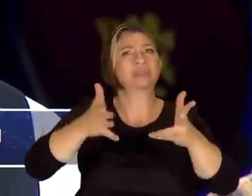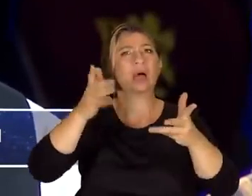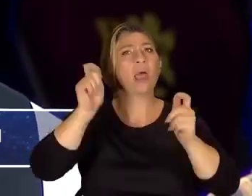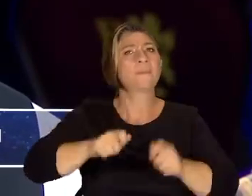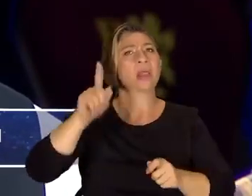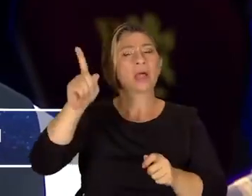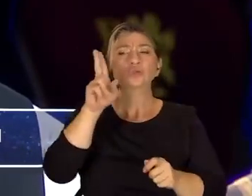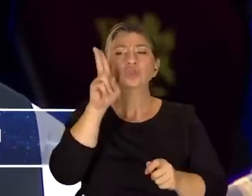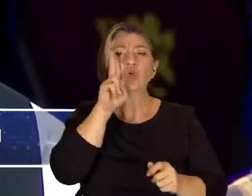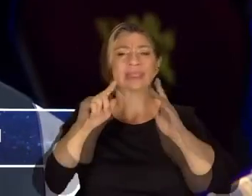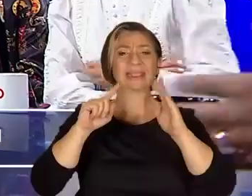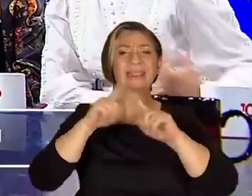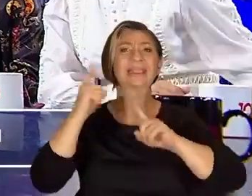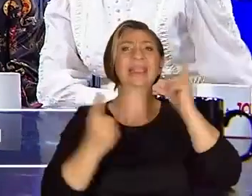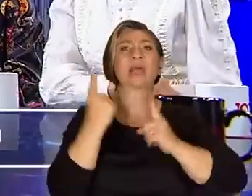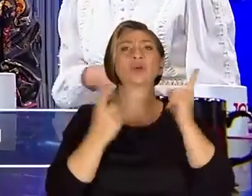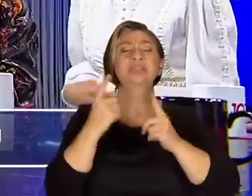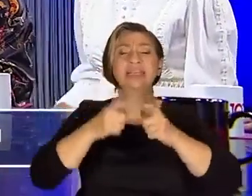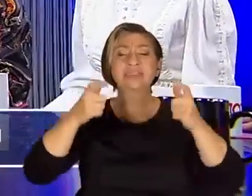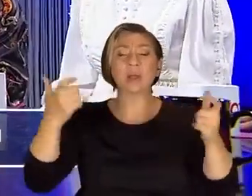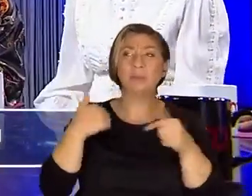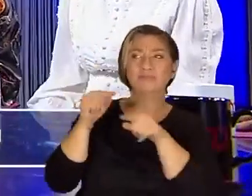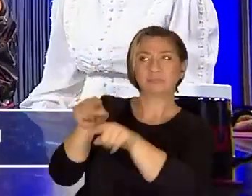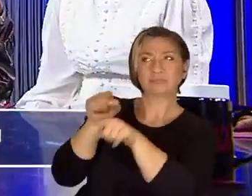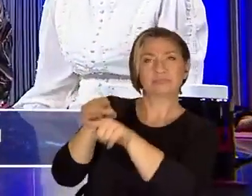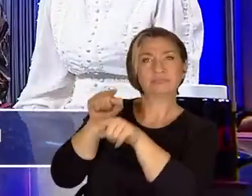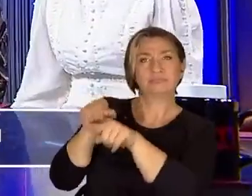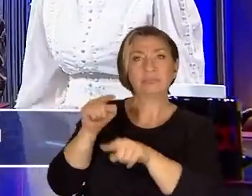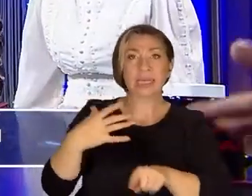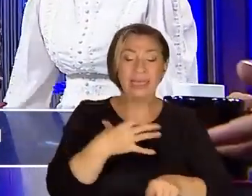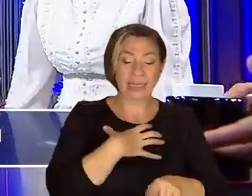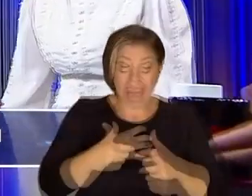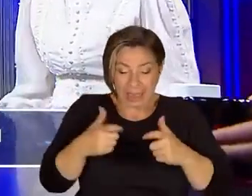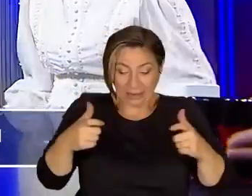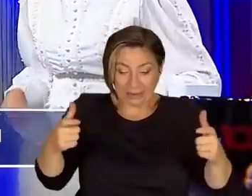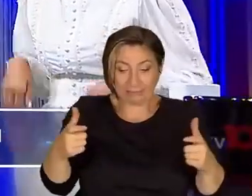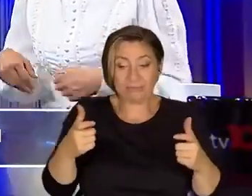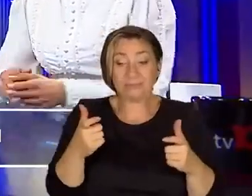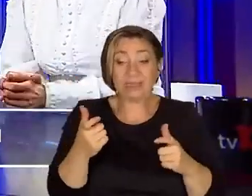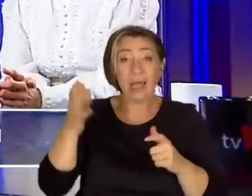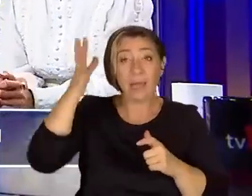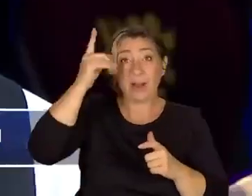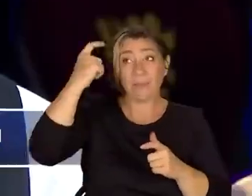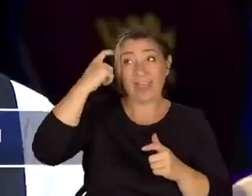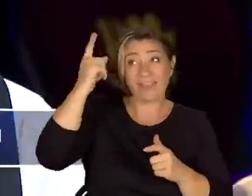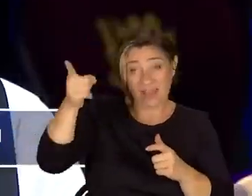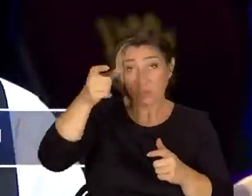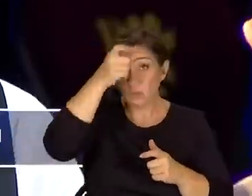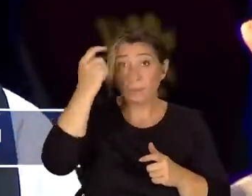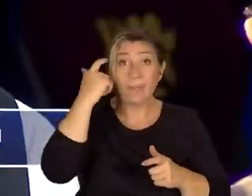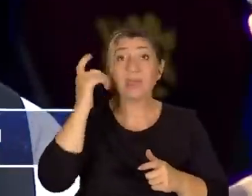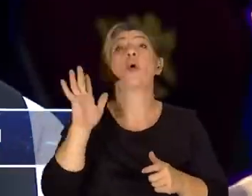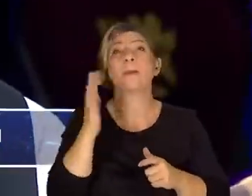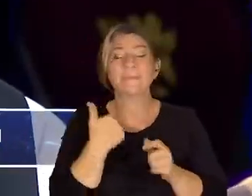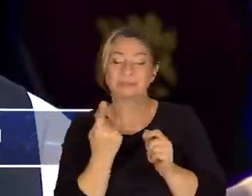olarak yapılan son teknolojik gelişmeler neyse onları takip ediyorum ve kendi geliştirdiğim, tabii Amerikalı'nın beyni varsa Türk'ün beyni yok mu?